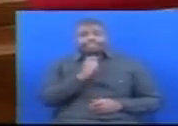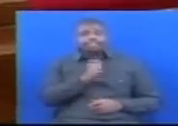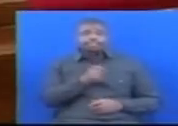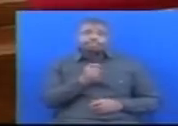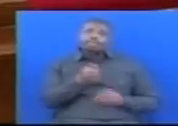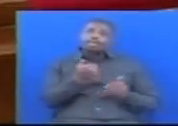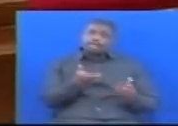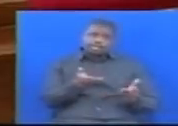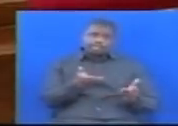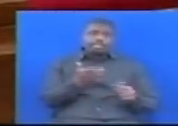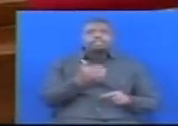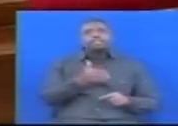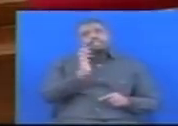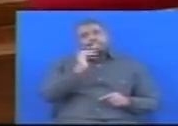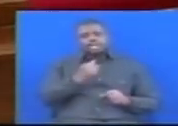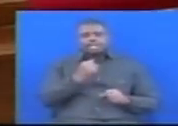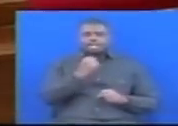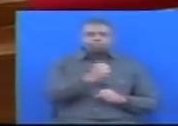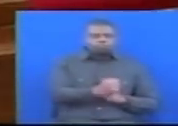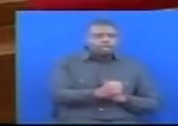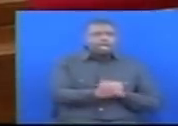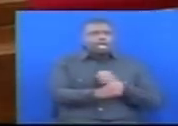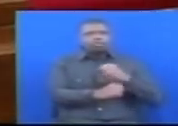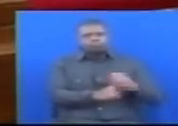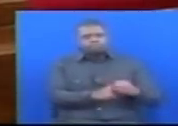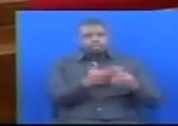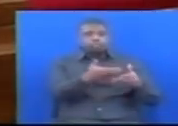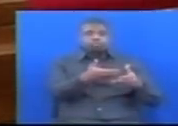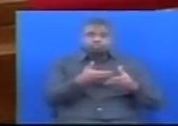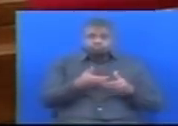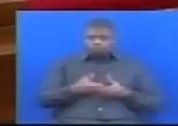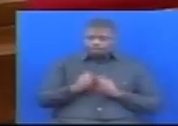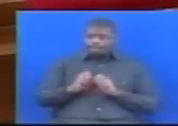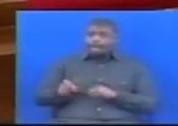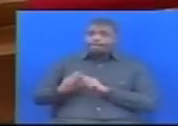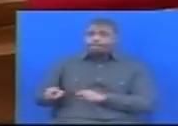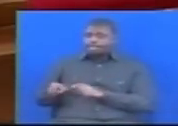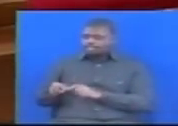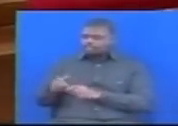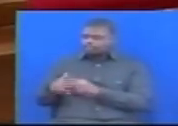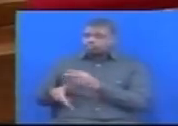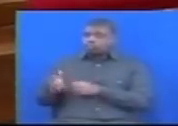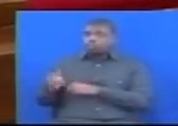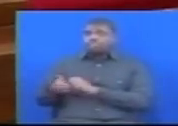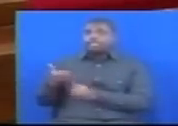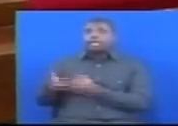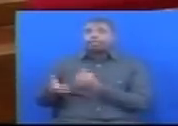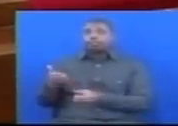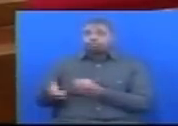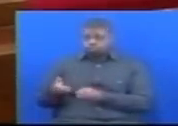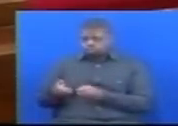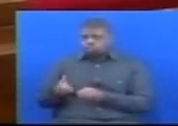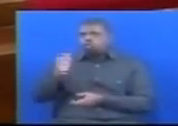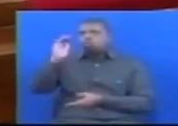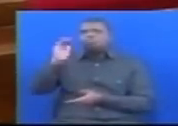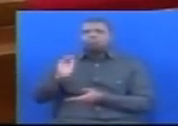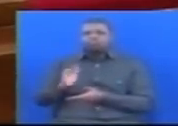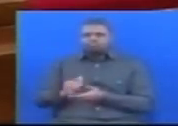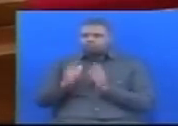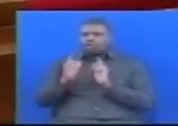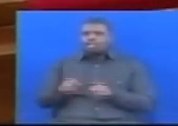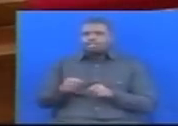Spika, serikali imekuwa ikichukua hatua mbalimbali katika kukabiliana na changamoto ya upungufu wa walimu wenye taaluma ya elimu